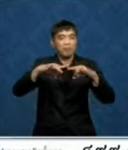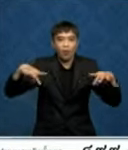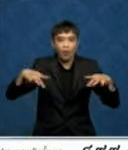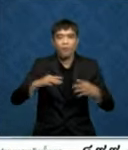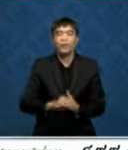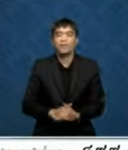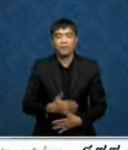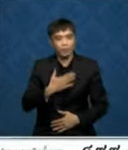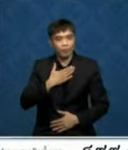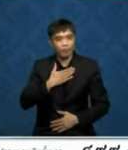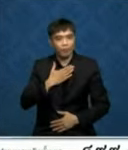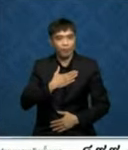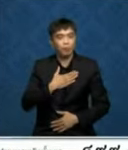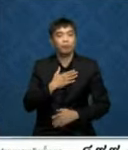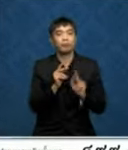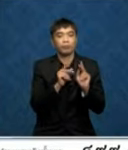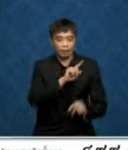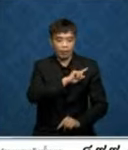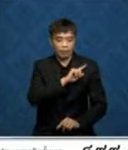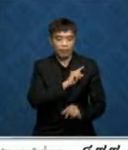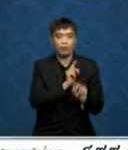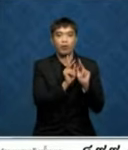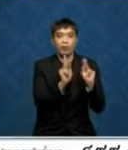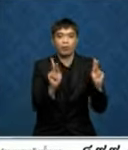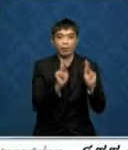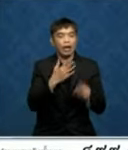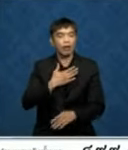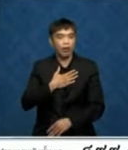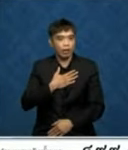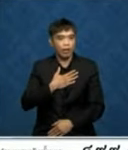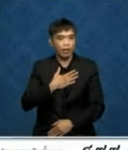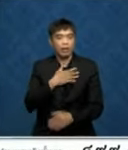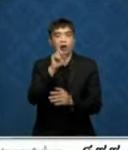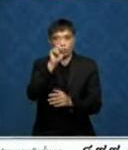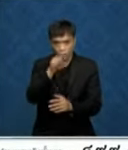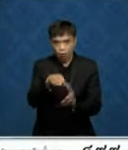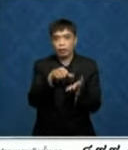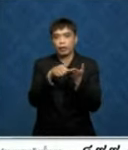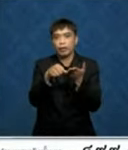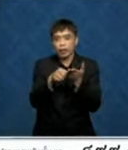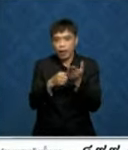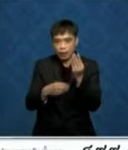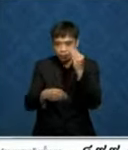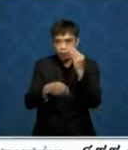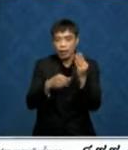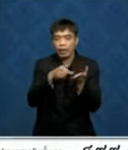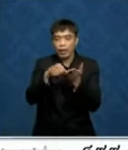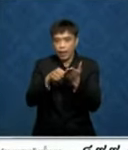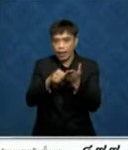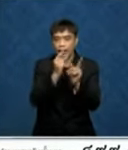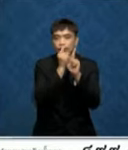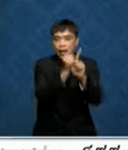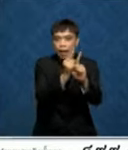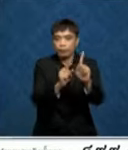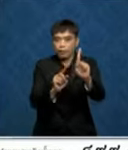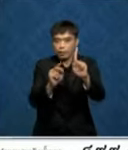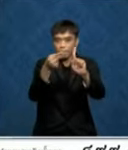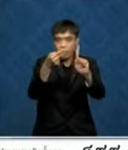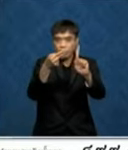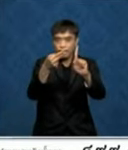ครับในฐานะกรรมาธิการจึงขอสงวนความเห็นโดยขอแก้ไขให้ตั้งเป็นจำนวน 10,000 ล้านบาทนะครับตามรายได้